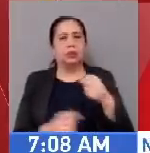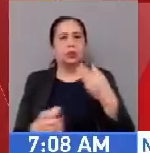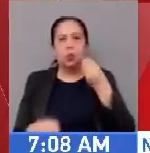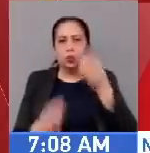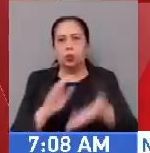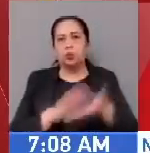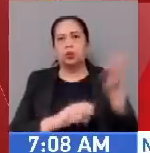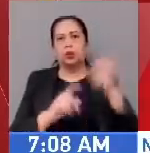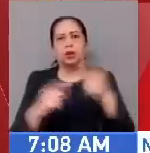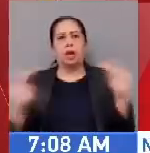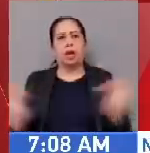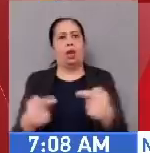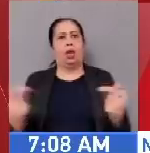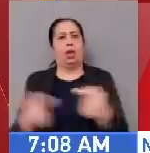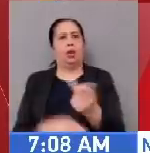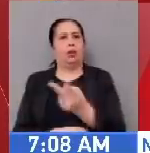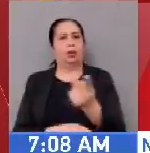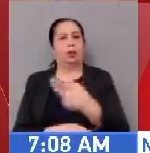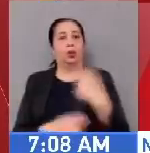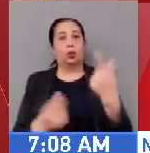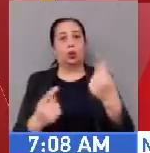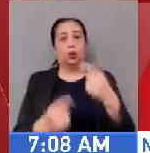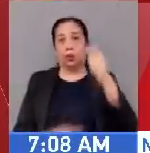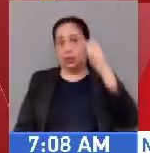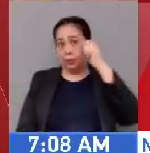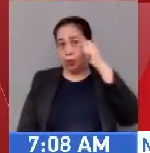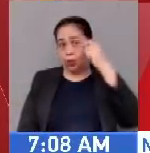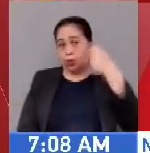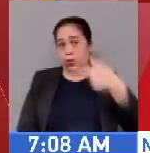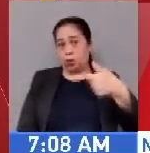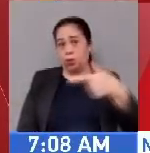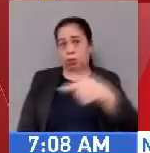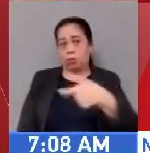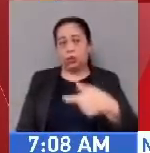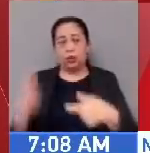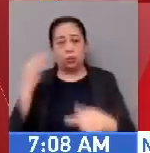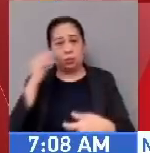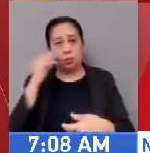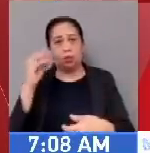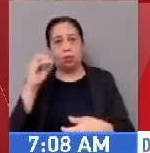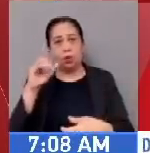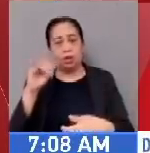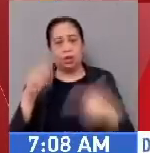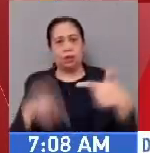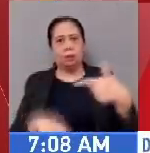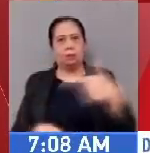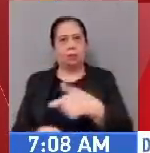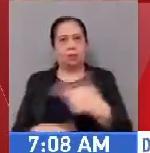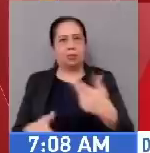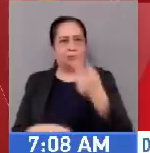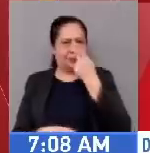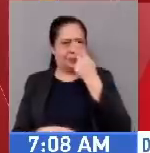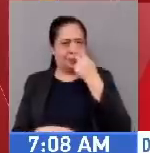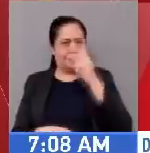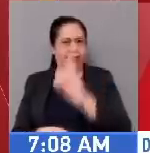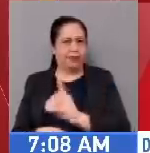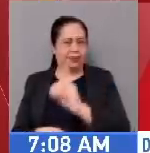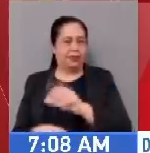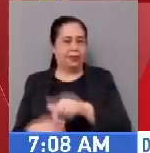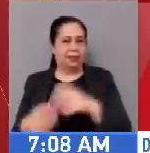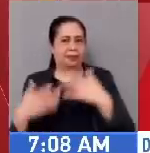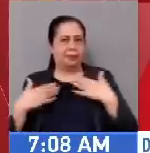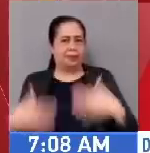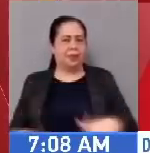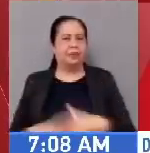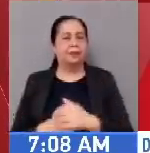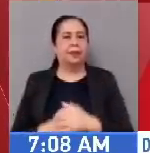dalawa. Binaril ni Tibok si Molina. Tinamaan po ang biktima sa maselang bahagi ng katawan. Gumanti naman